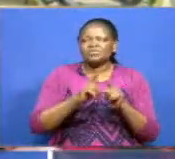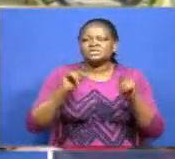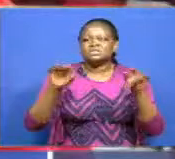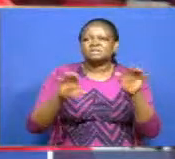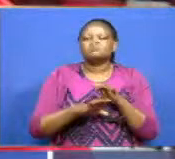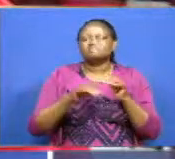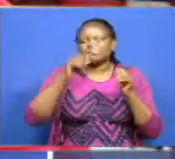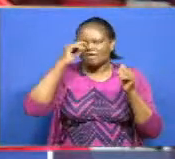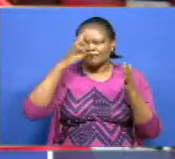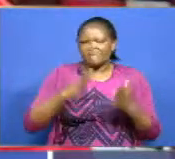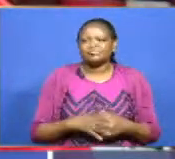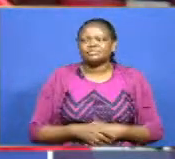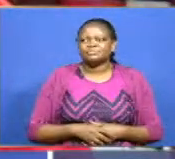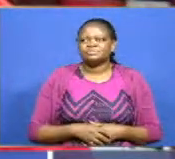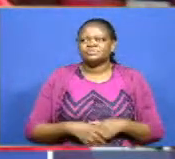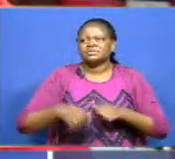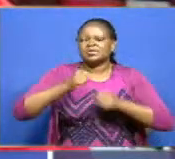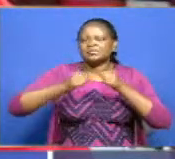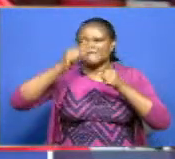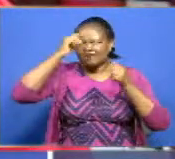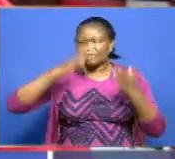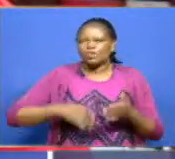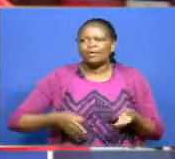gavana. We should expect